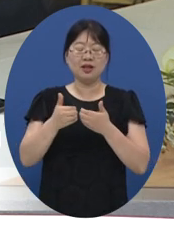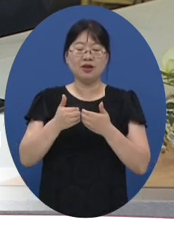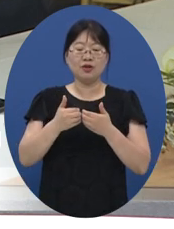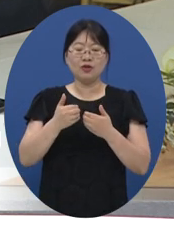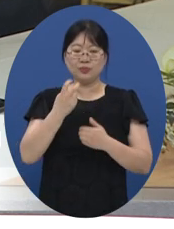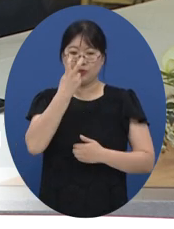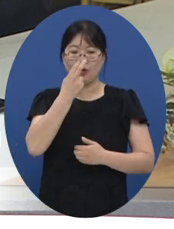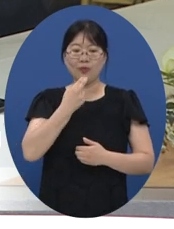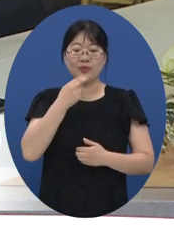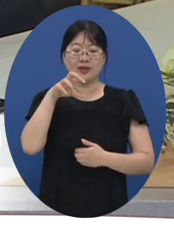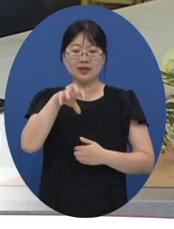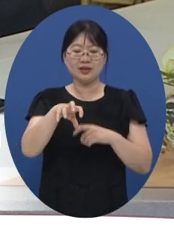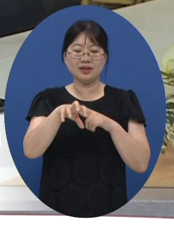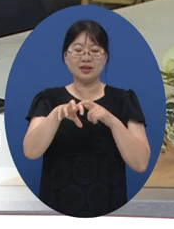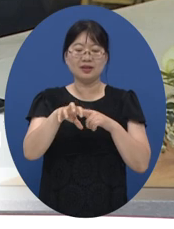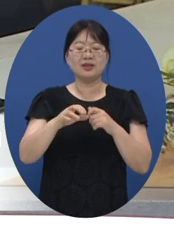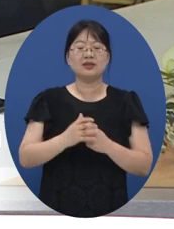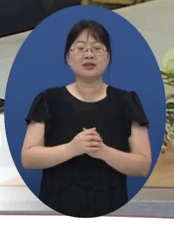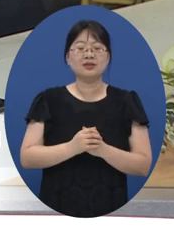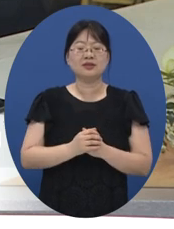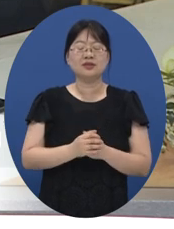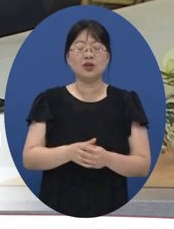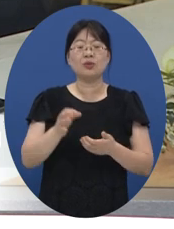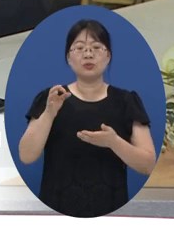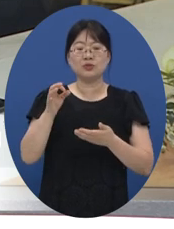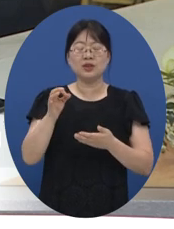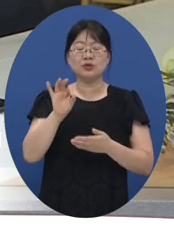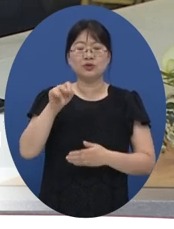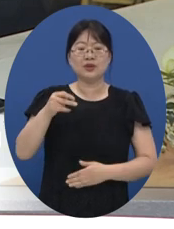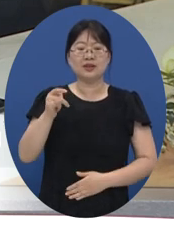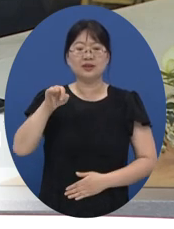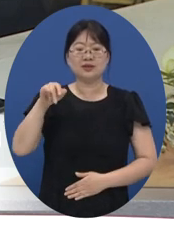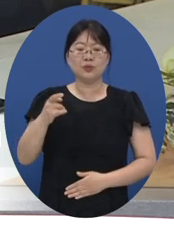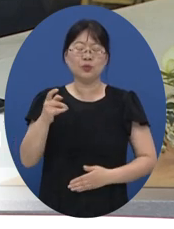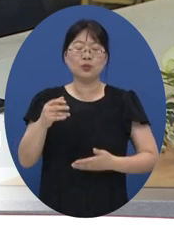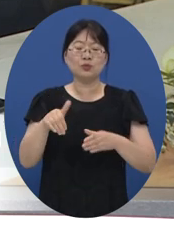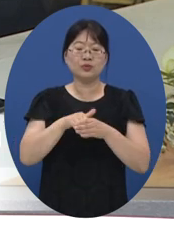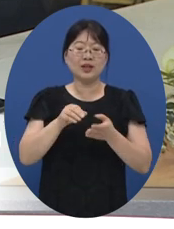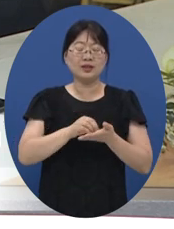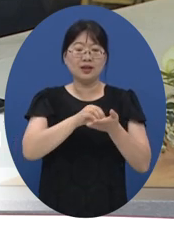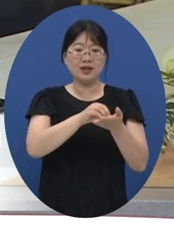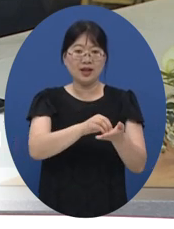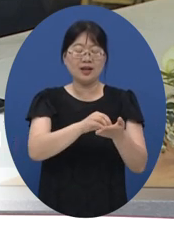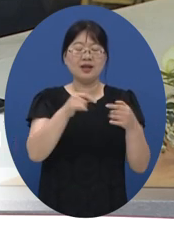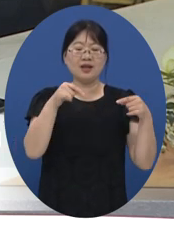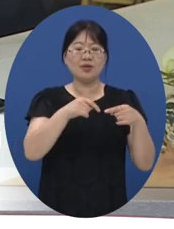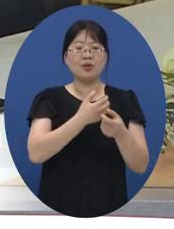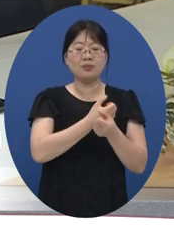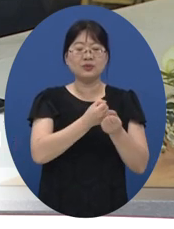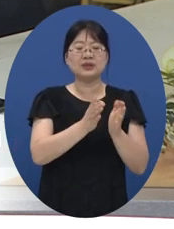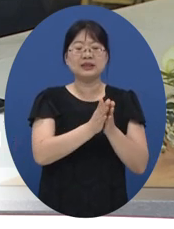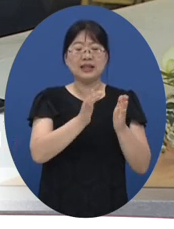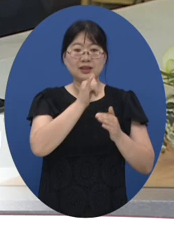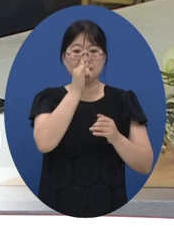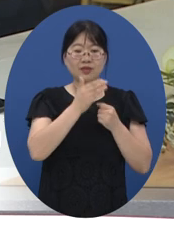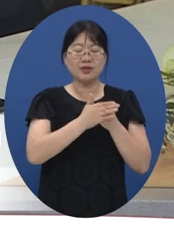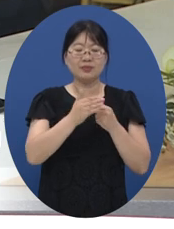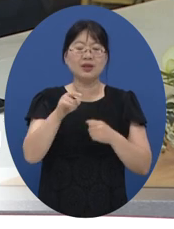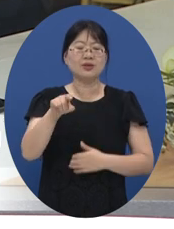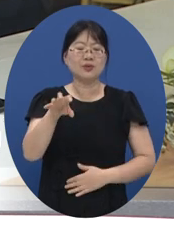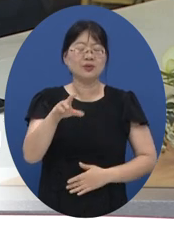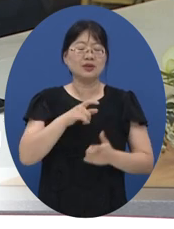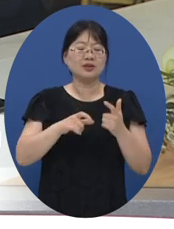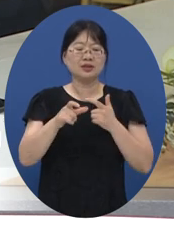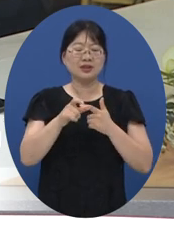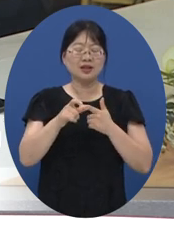시작됐습니다 경기도와 강원도 문화재 창은 업무협약을 맺고 dmg 를 평화와 화해의 공간으로 재탄생 시키기 위한